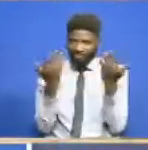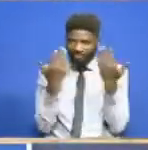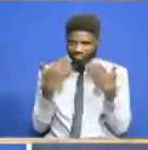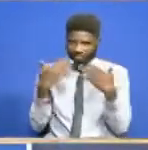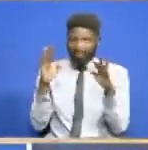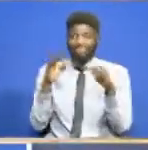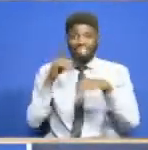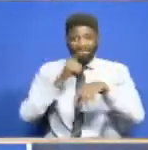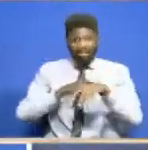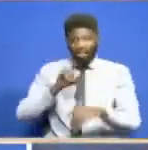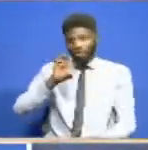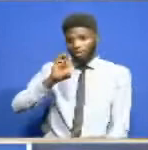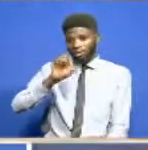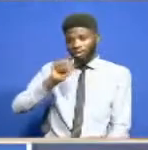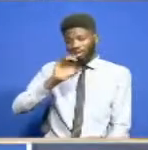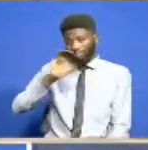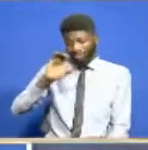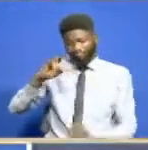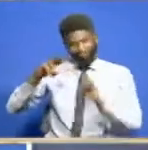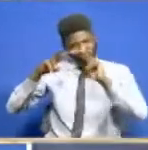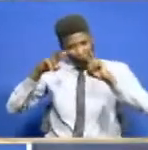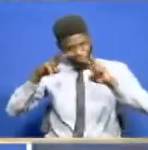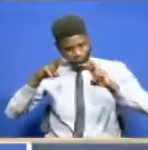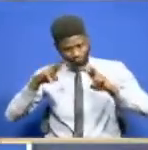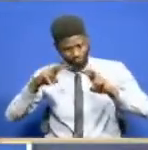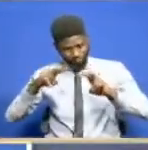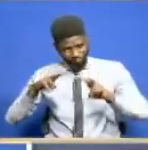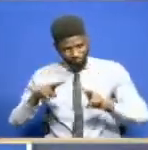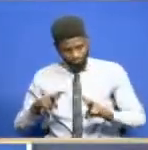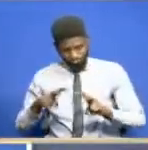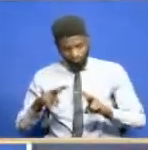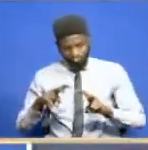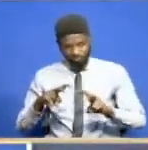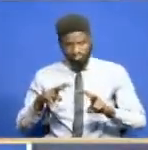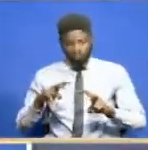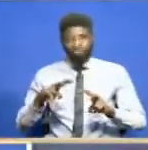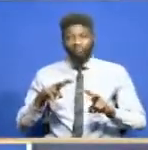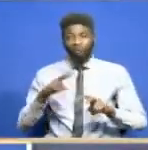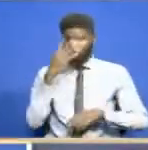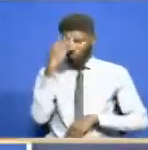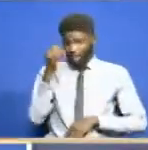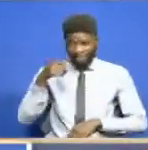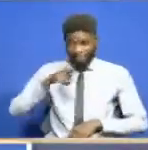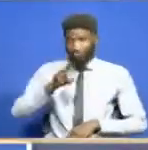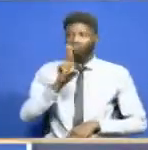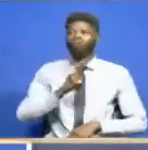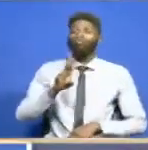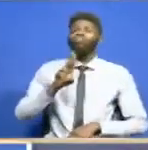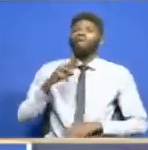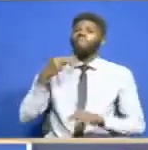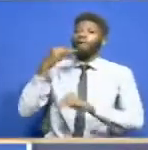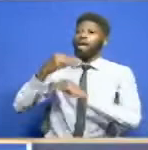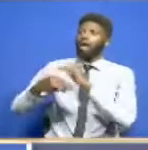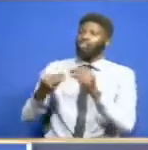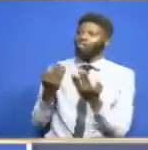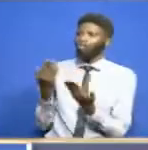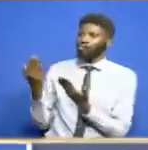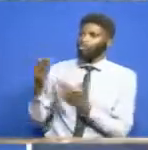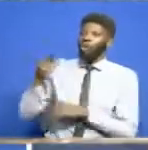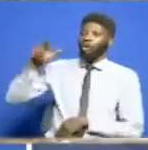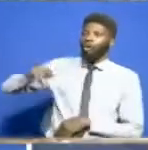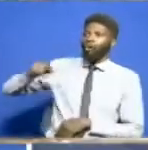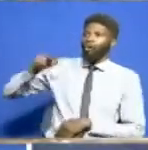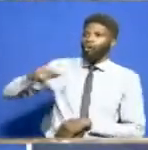baada ya kuchunguzwa na maafisa wa maadili na kupambana na ufisadi EACC kwa madai ya kutumia vifaa vya hali ya chini katika